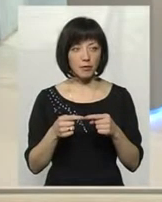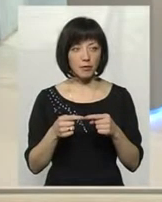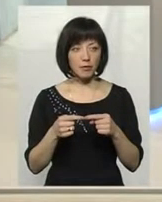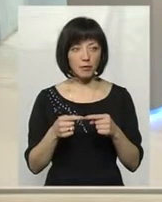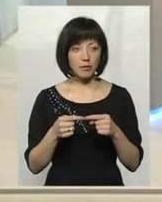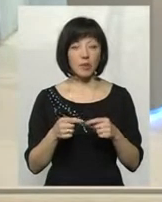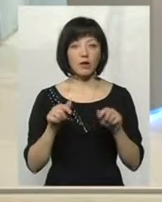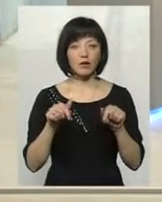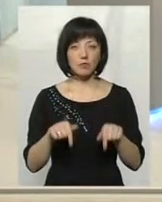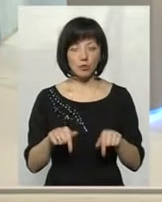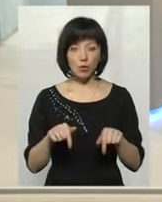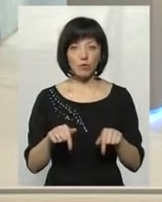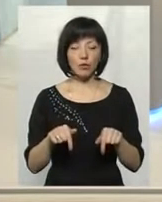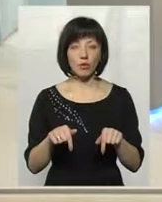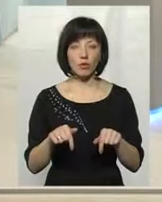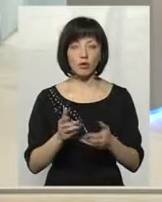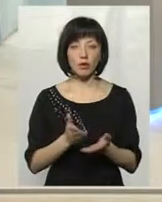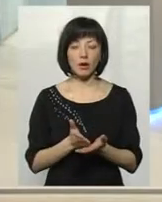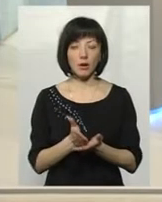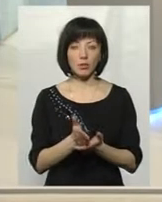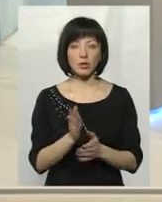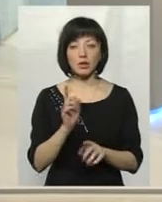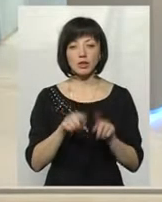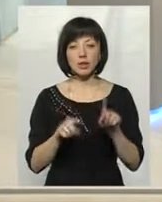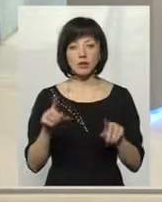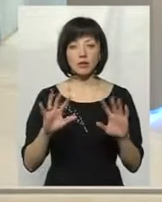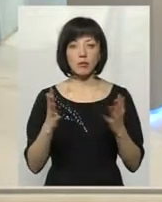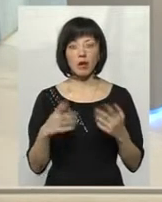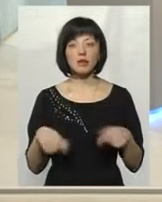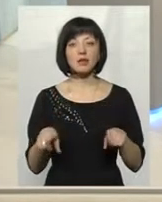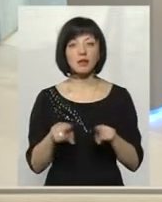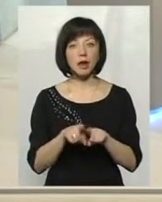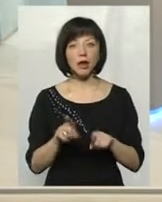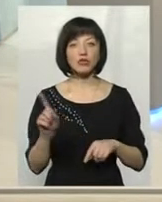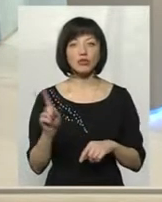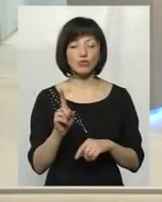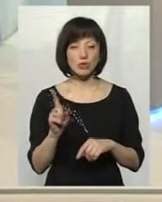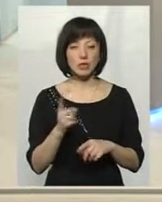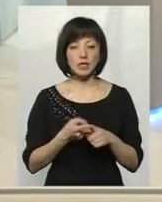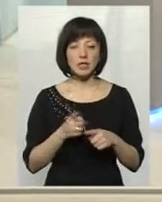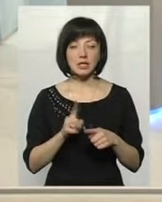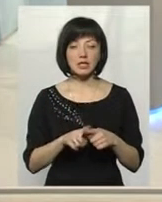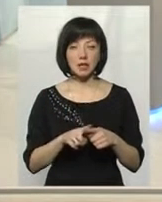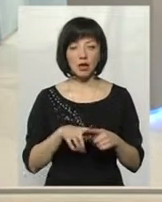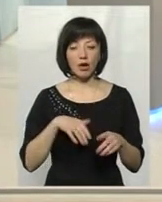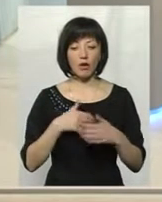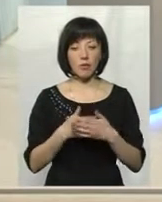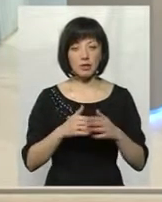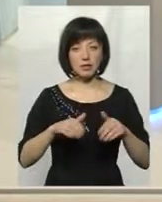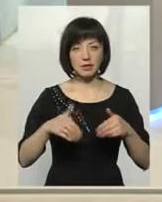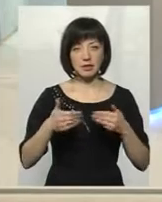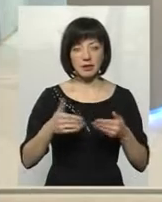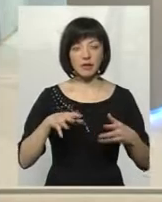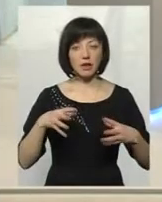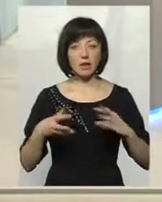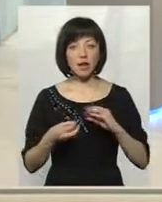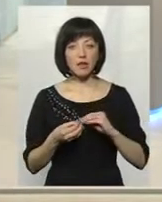от в цьому контексті часом трапляється так, що ці громадські ініціативи стають